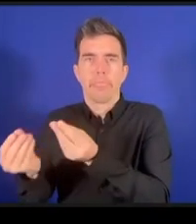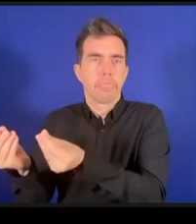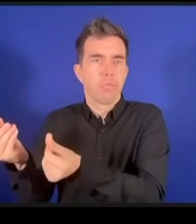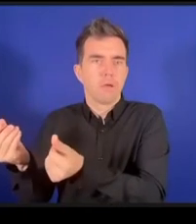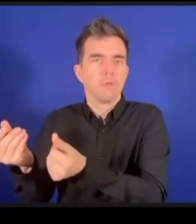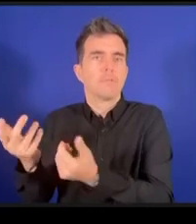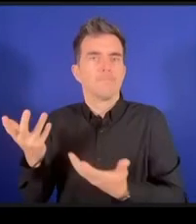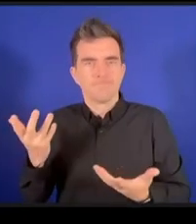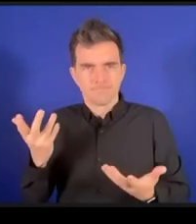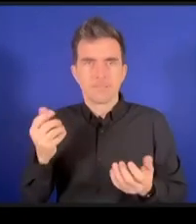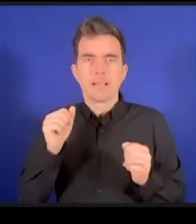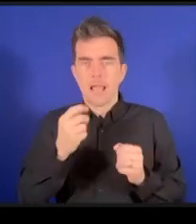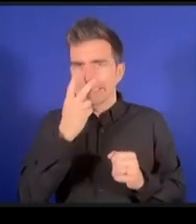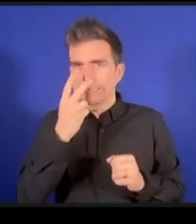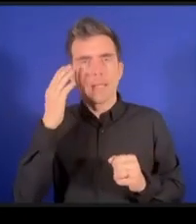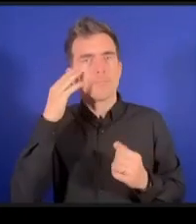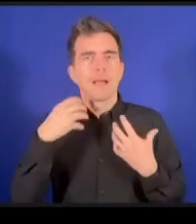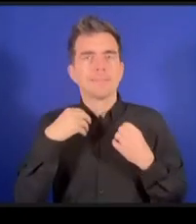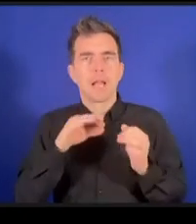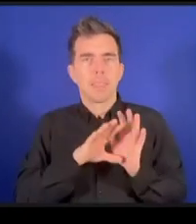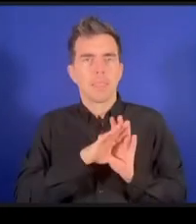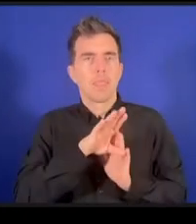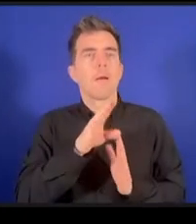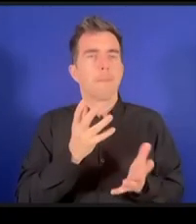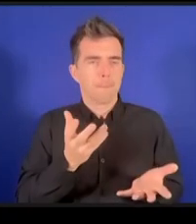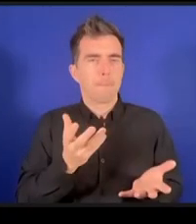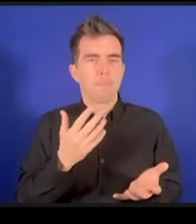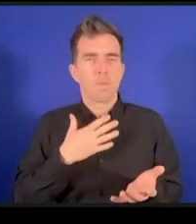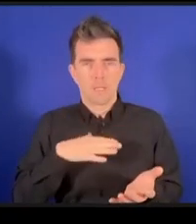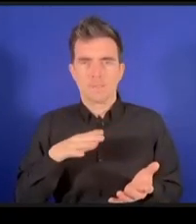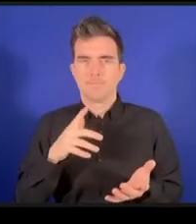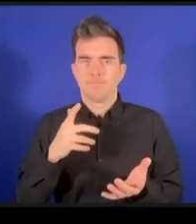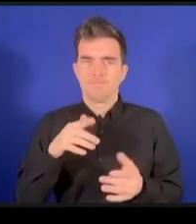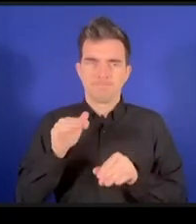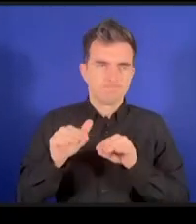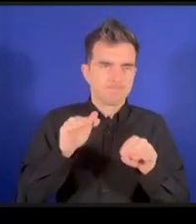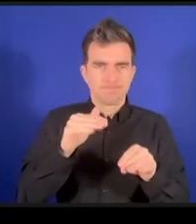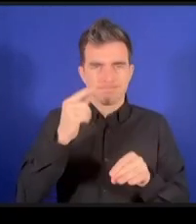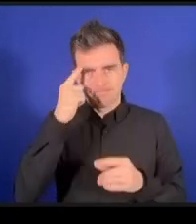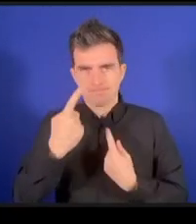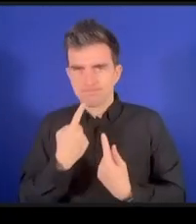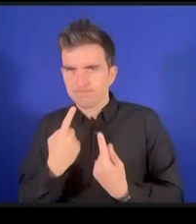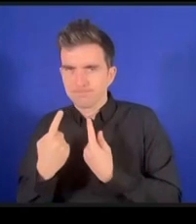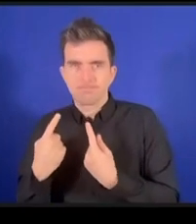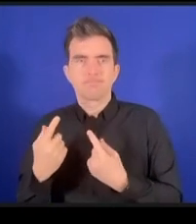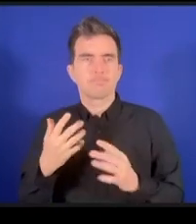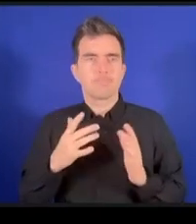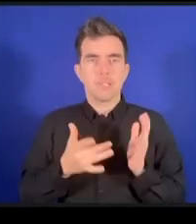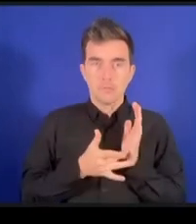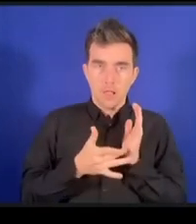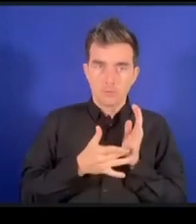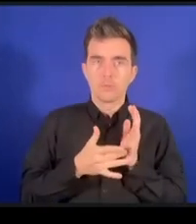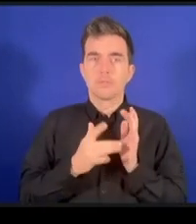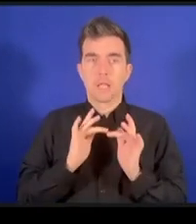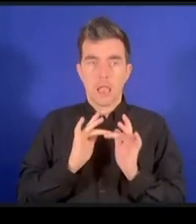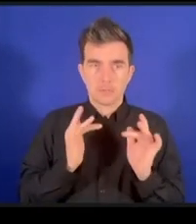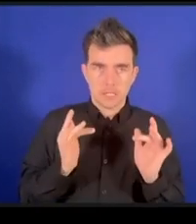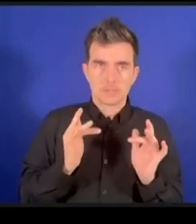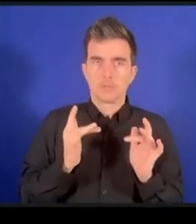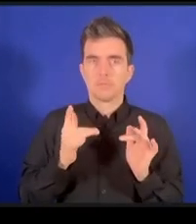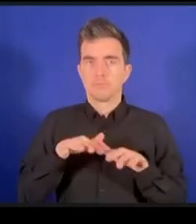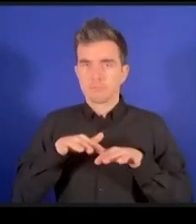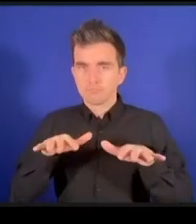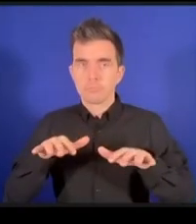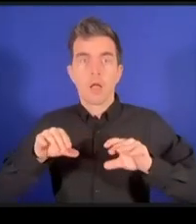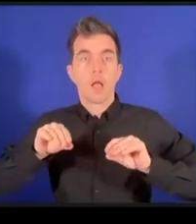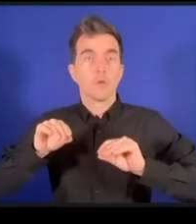интернет для того чтобы просвещать детей с тем чтобы следующее поколение сделало всё необходимое для того